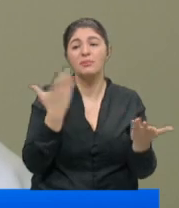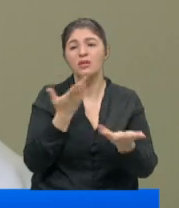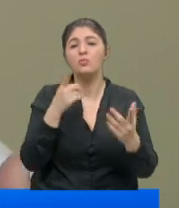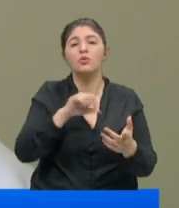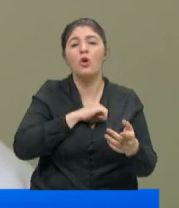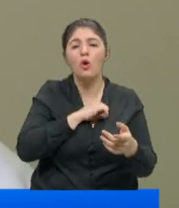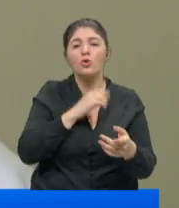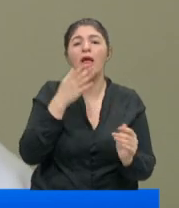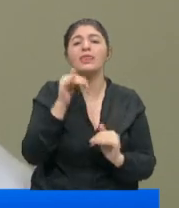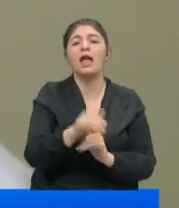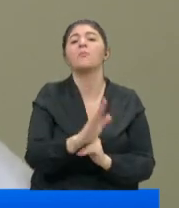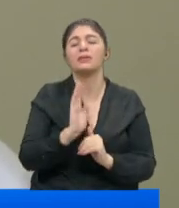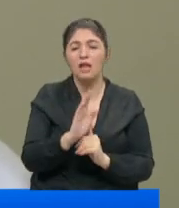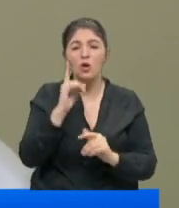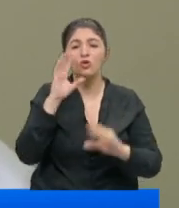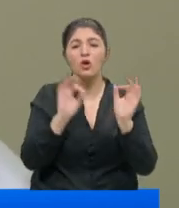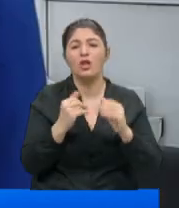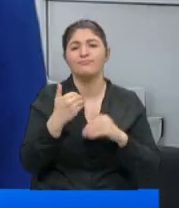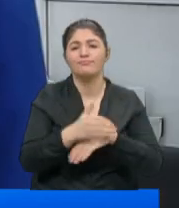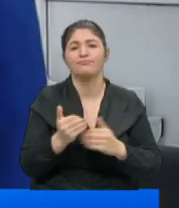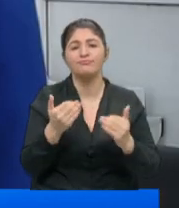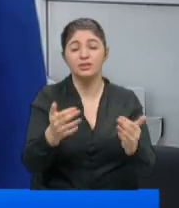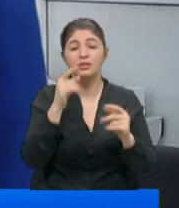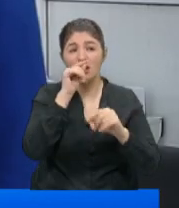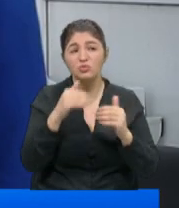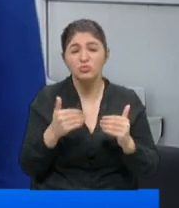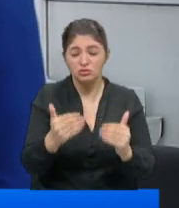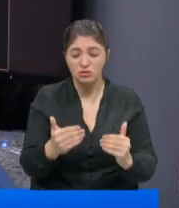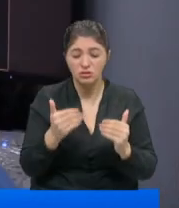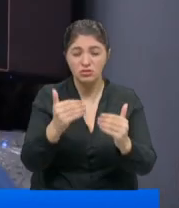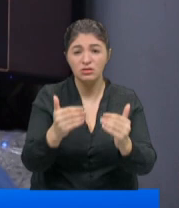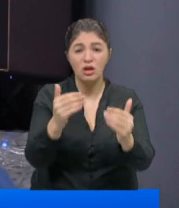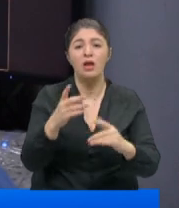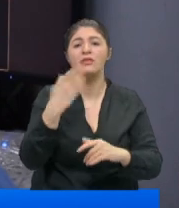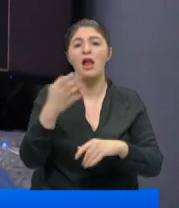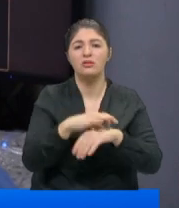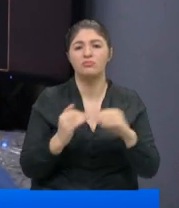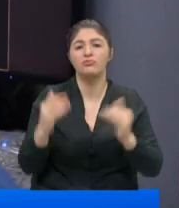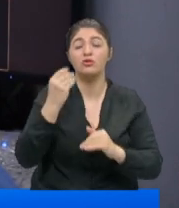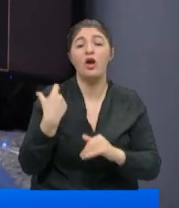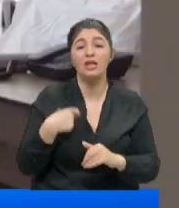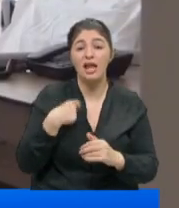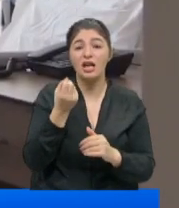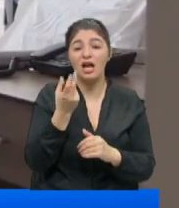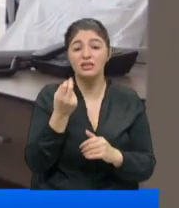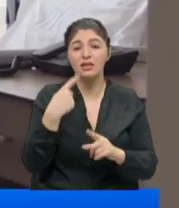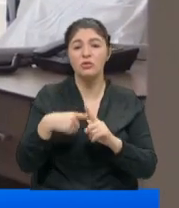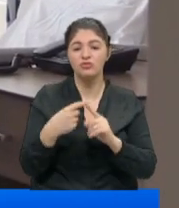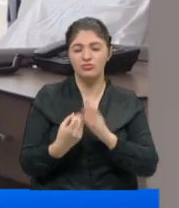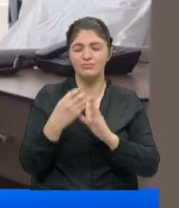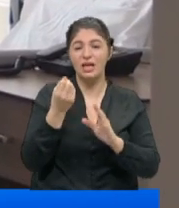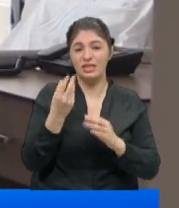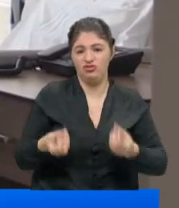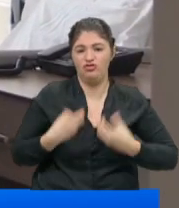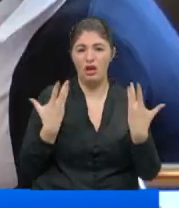o korkuyla gelmediler. Kontroller gecikti. Salgın uzadıkça diğer hastalıklarda da artış yaşanıyor. Özellikle de kanser vakalarındaki